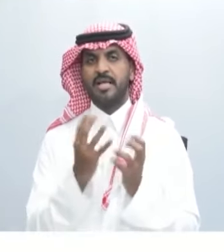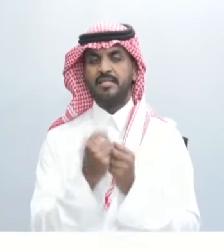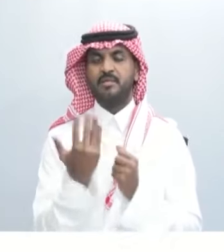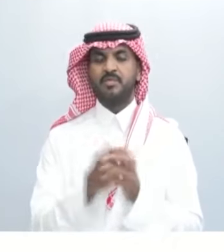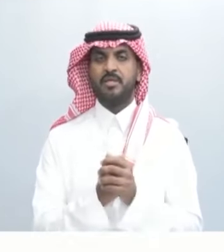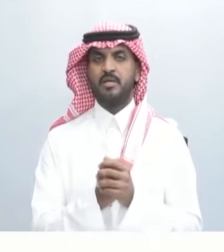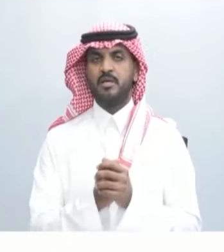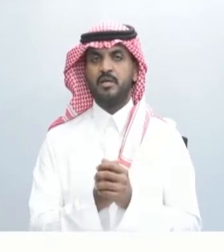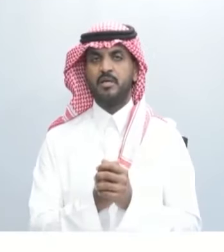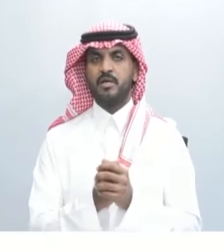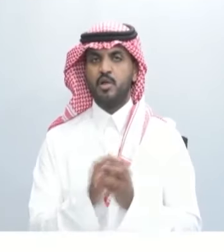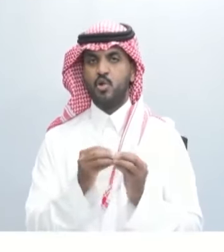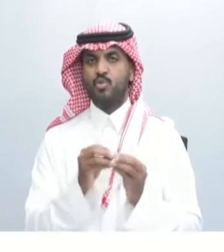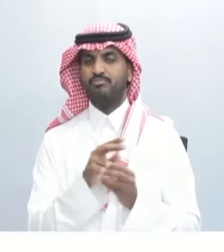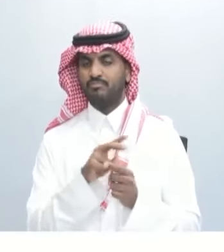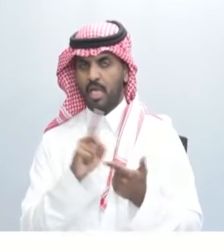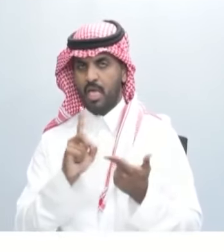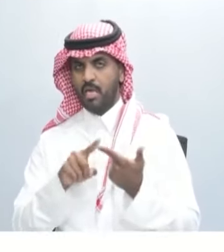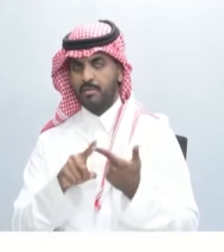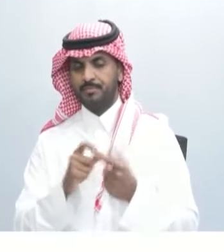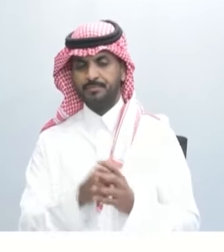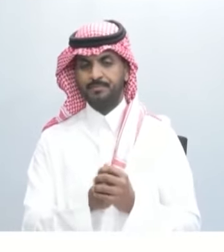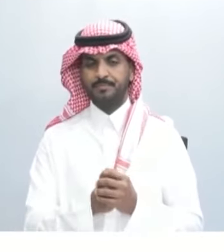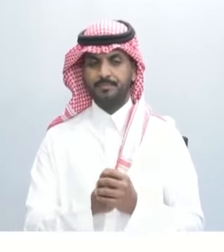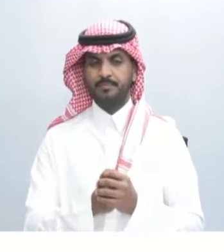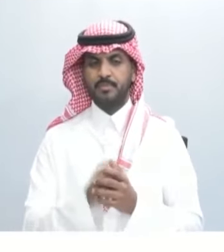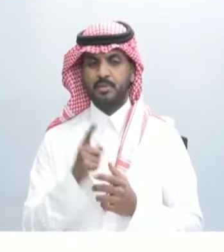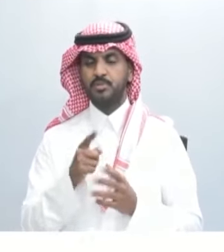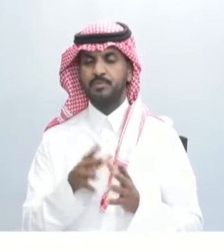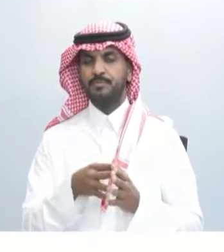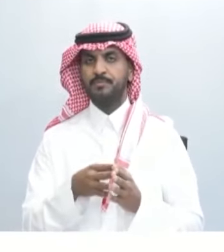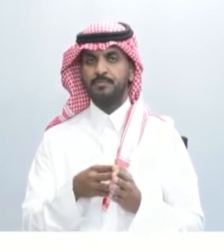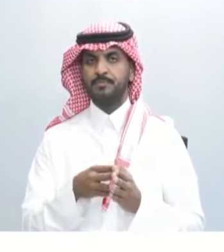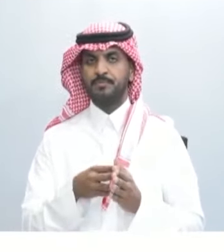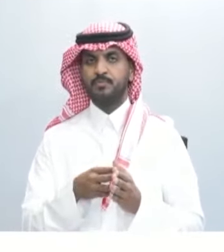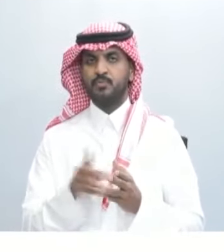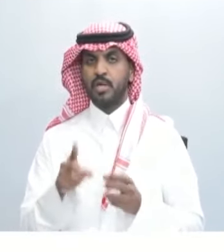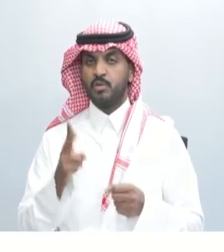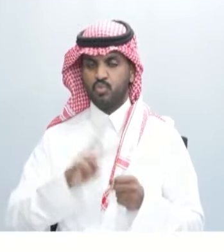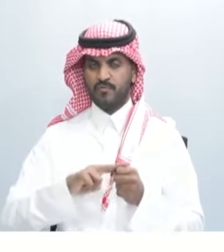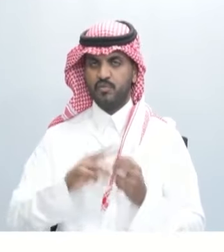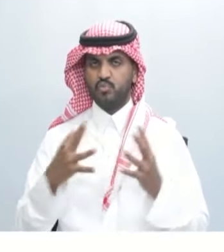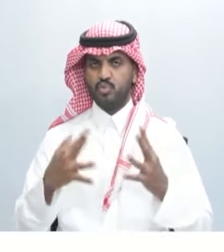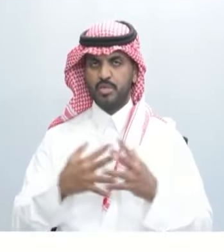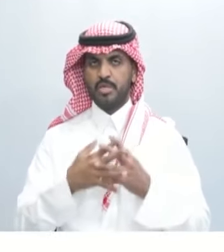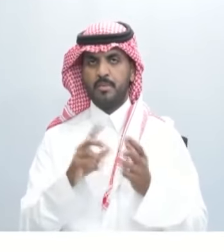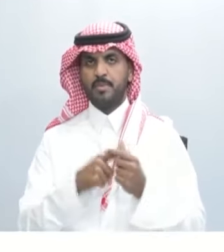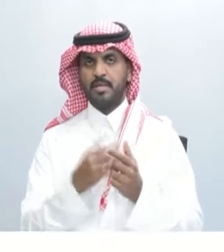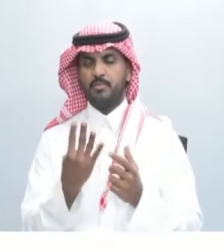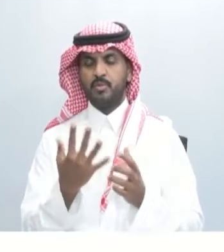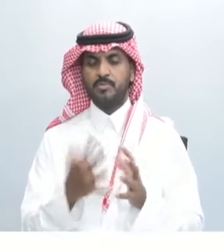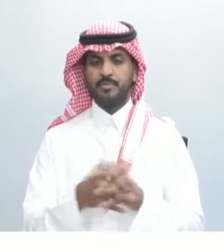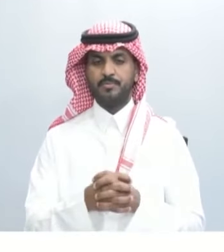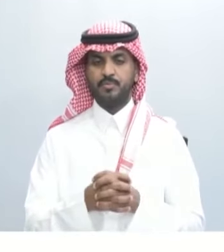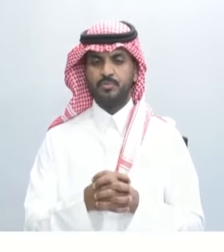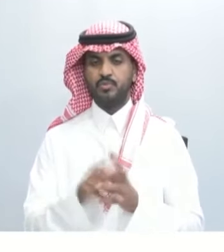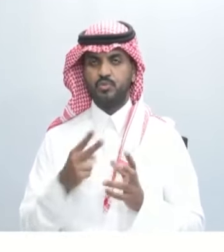بلون اخر فاضعها بهذا الشكل ونجد انها هناك مضاعفات مشتركه بين الاربعه والخمسه